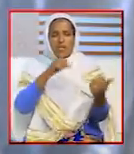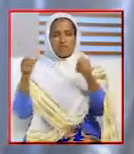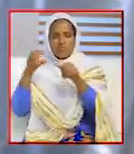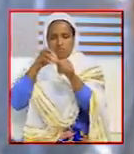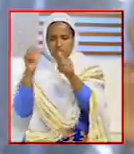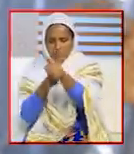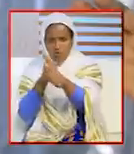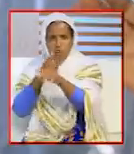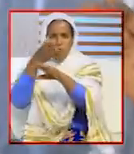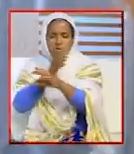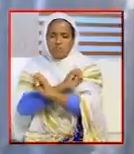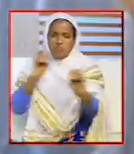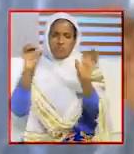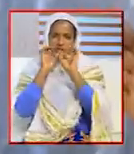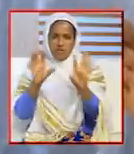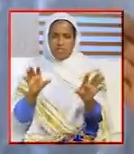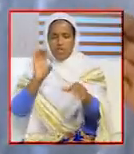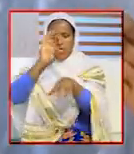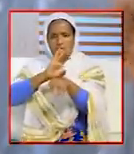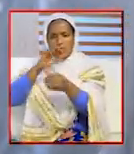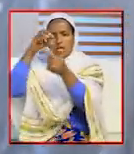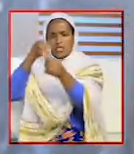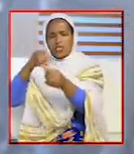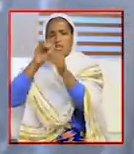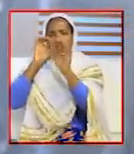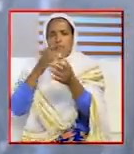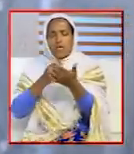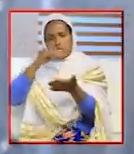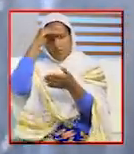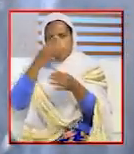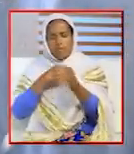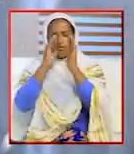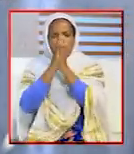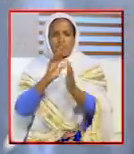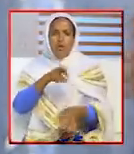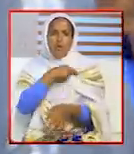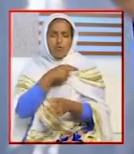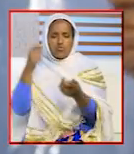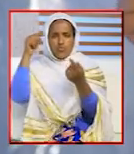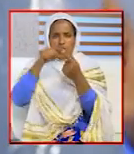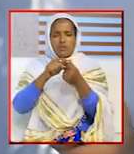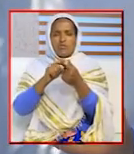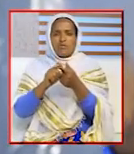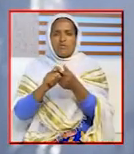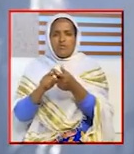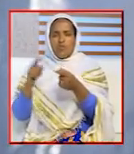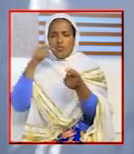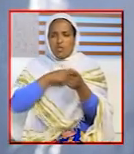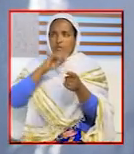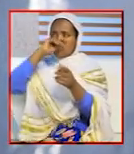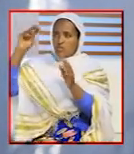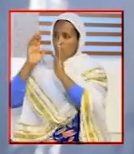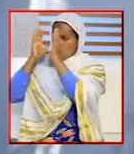በኋላ ክትትል የለም። ቤተክርስቲያን አጥምቀት ሰጣለች፣ ክትትል ትምህርት የለም። ጸሎተ ሃይማኖት እኮ ወደ ምስራቅ ዞሮ